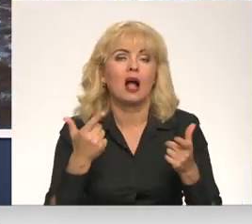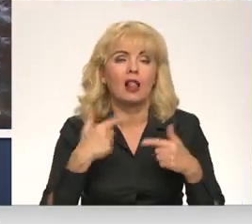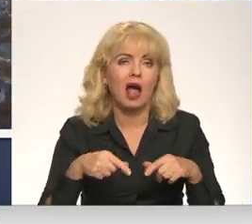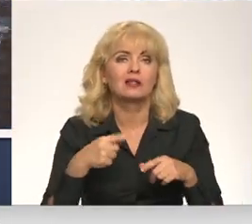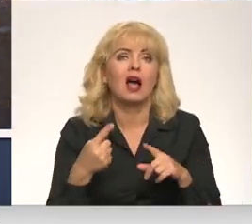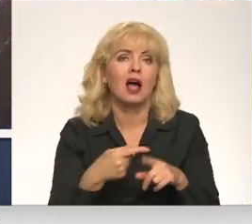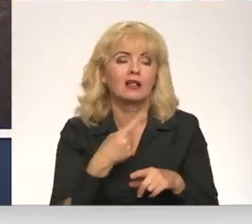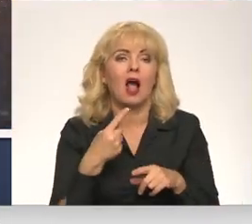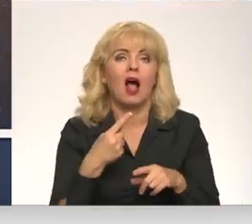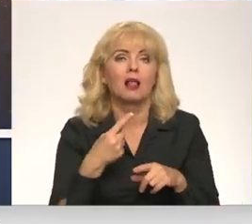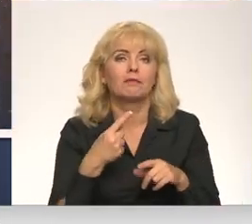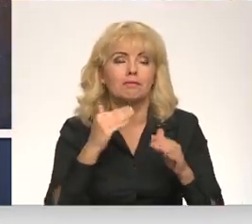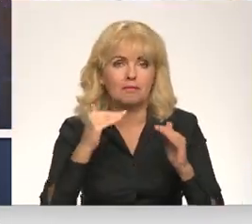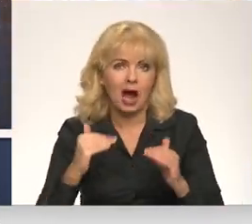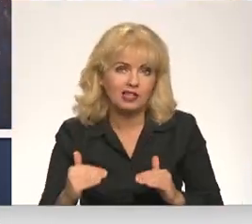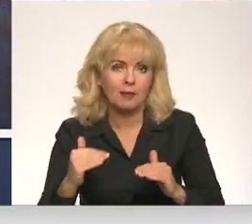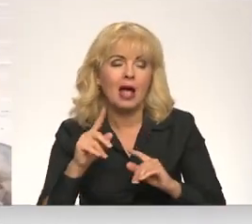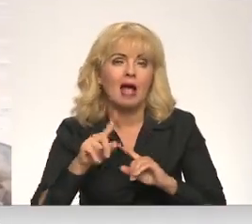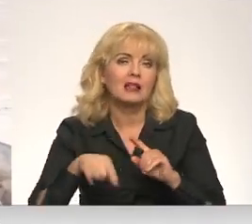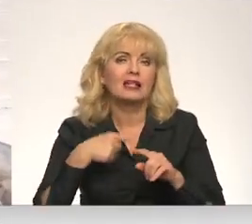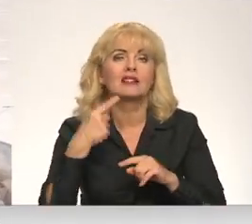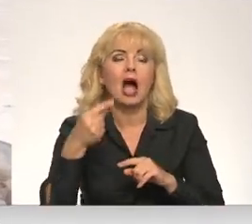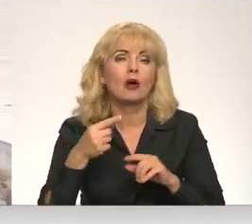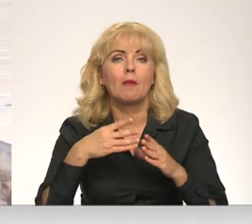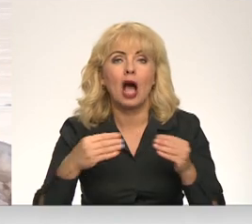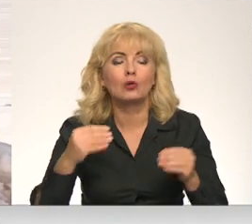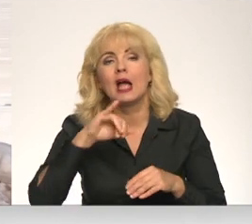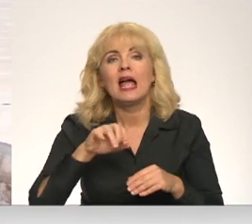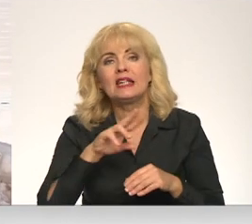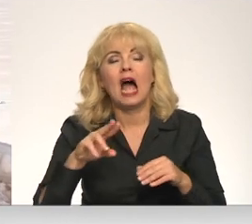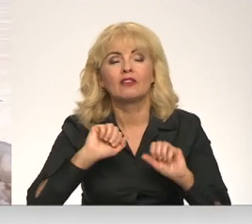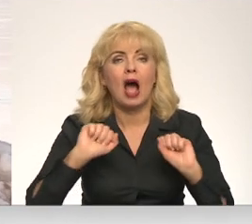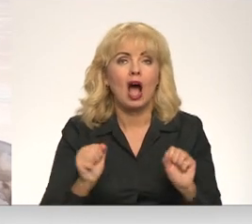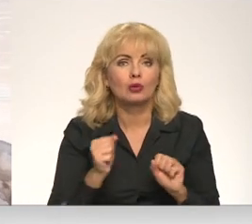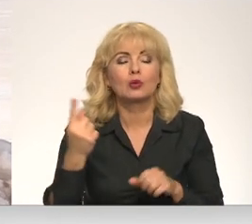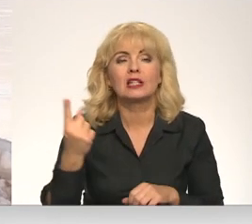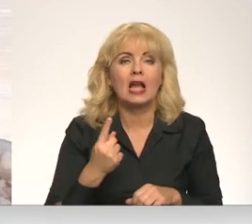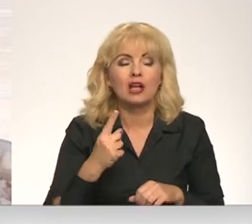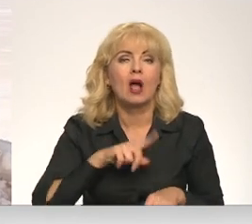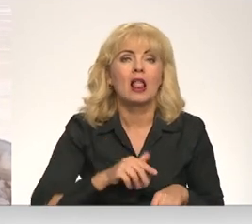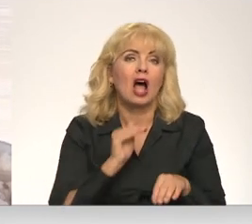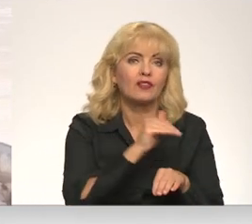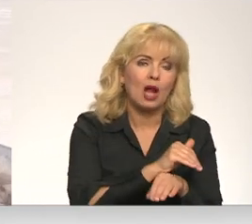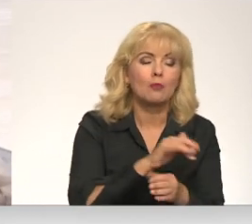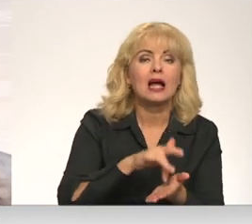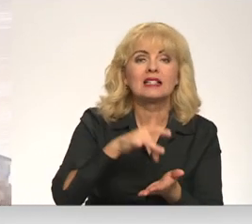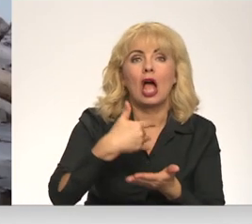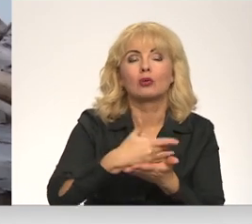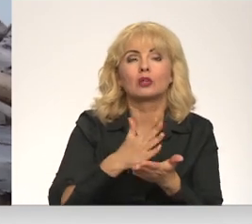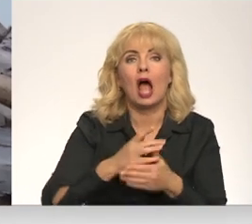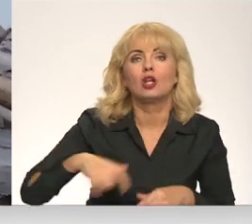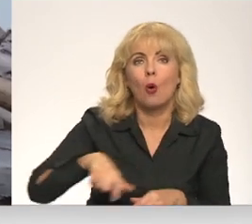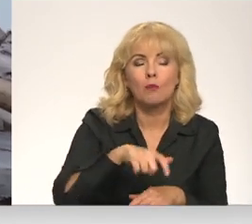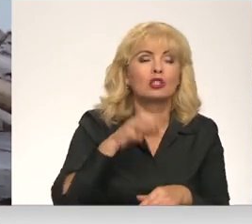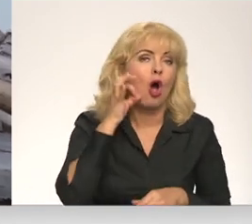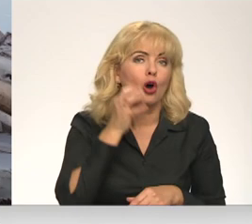sāks pazemināties līdz nākamajam atkustnim. Janvāra atkustnis visvairāk ienāca Latvijas rietumu un centrālās daļas upēs.